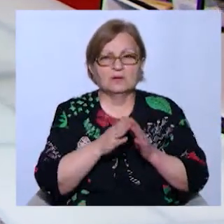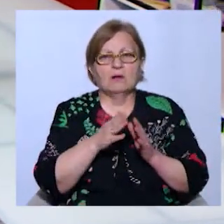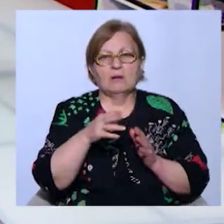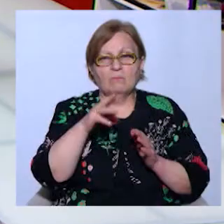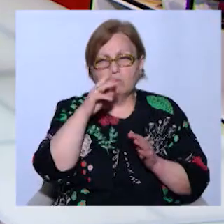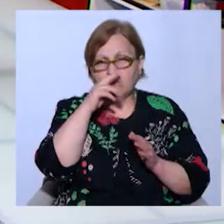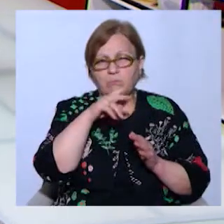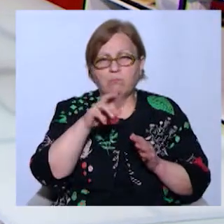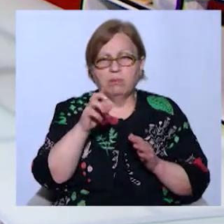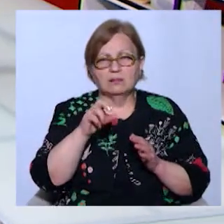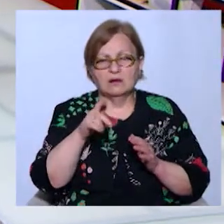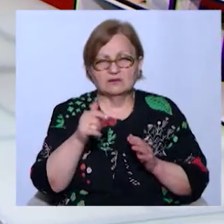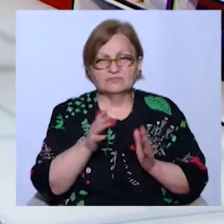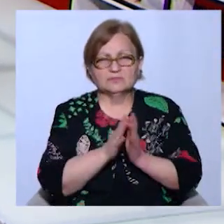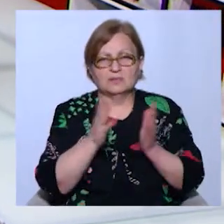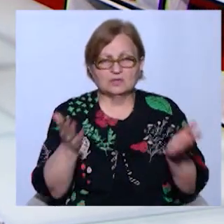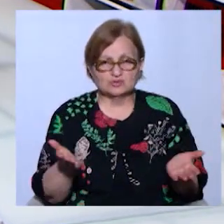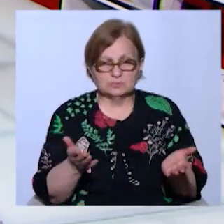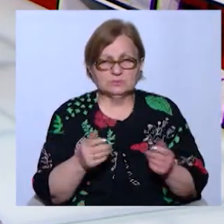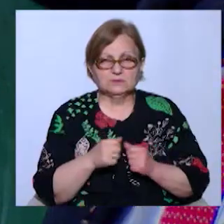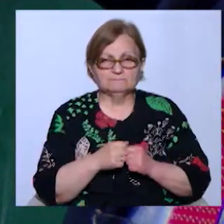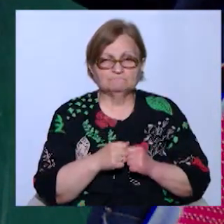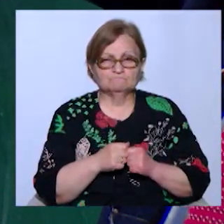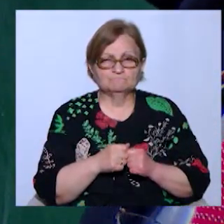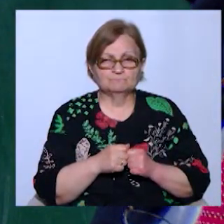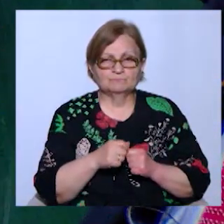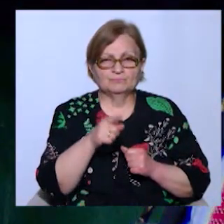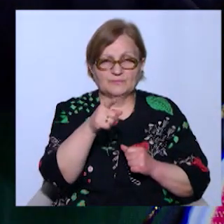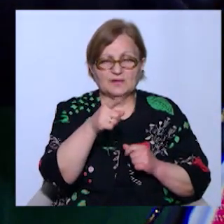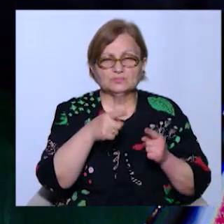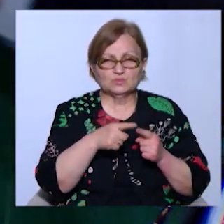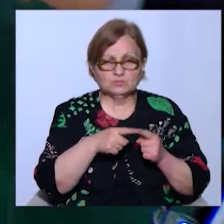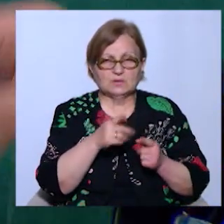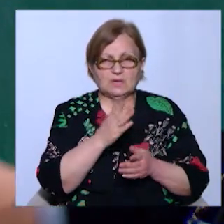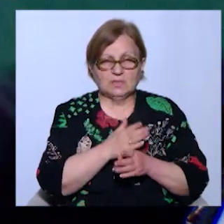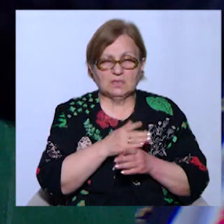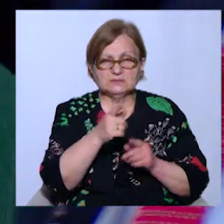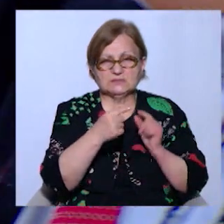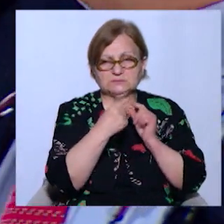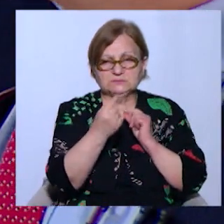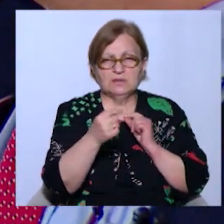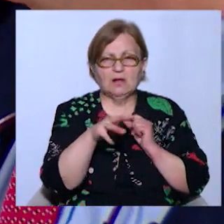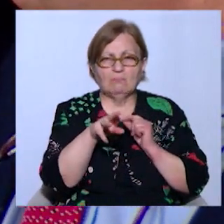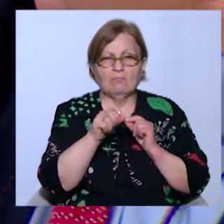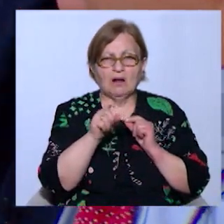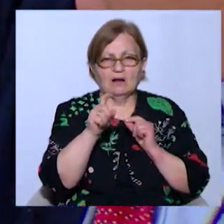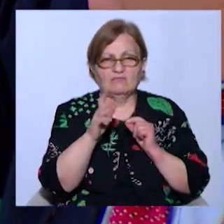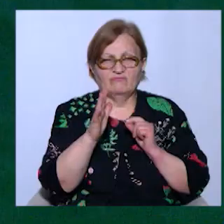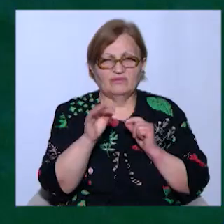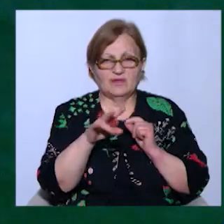გაშლილი. ეს კუთხე ხვდებით, რომ ჩვენ ვიცით, რომ არის მახვილი, იმიტომ რომ მართ